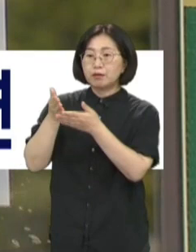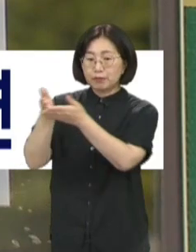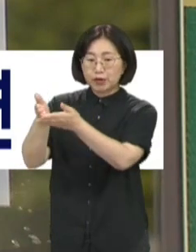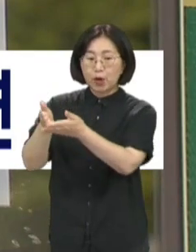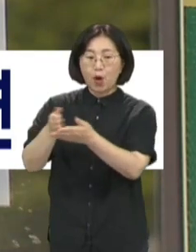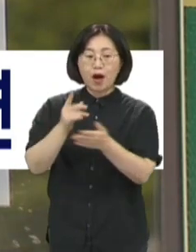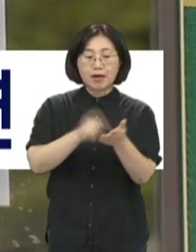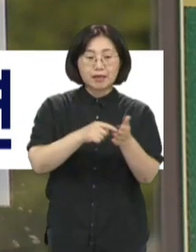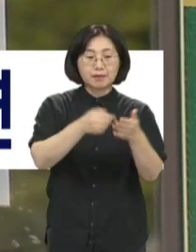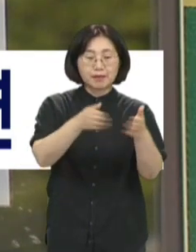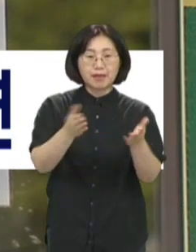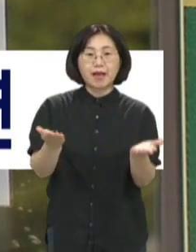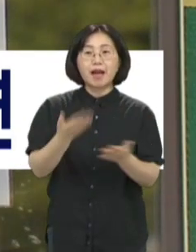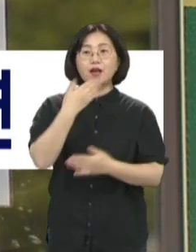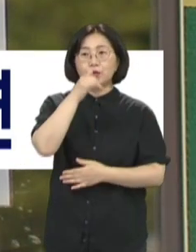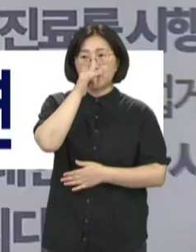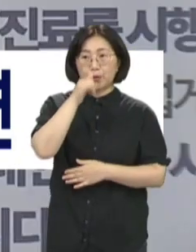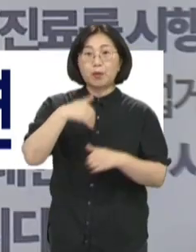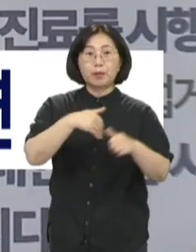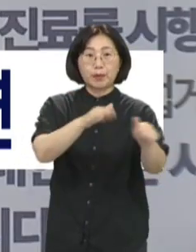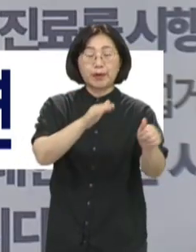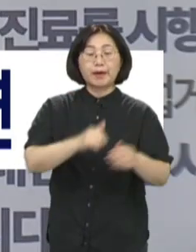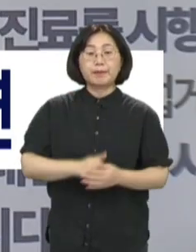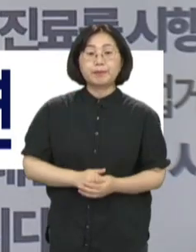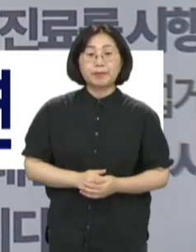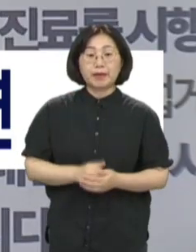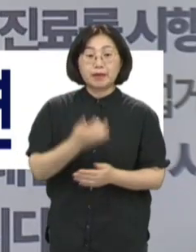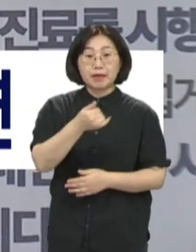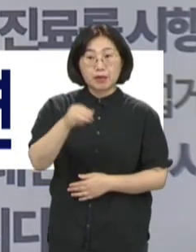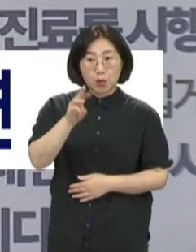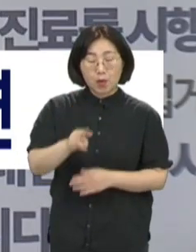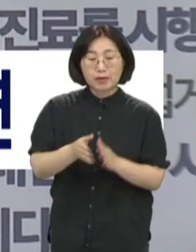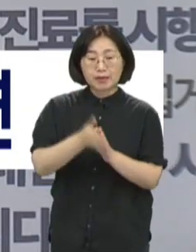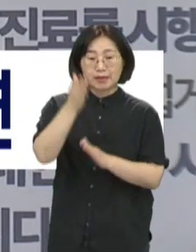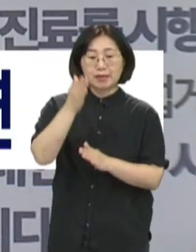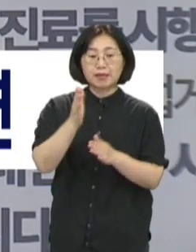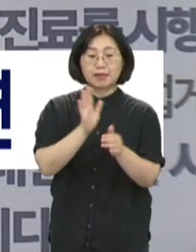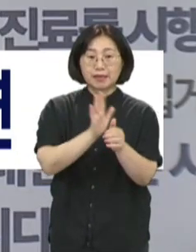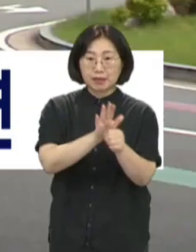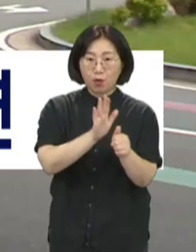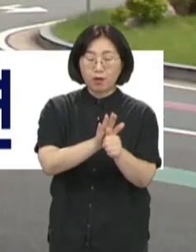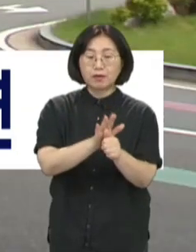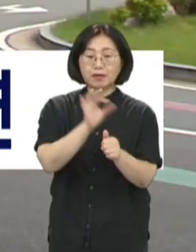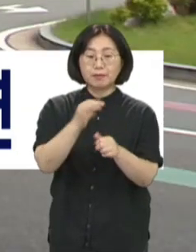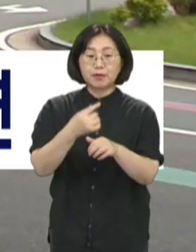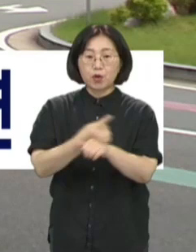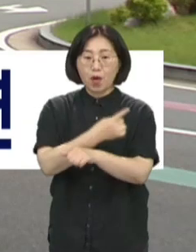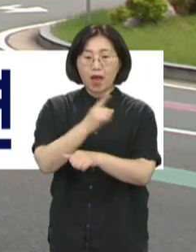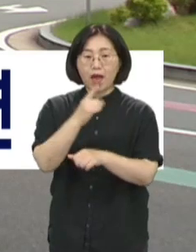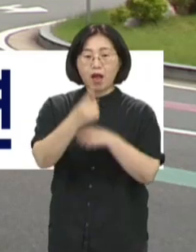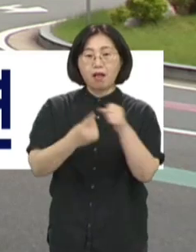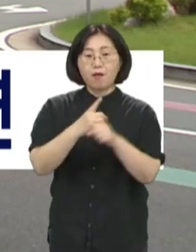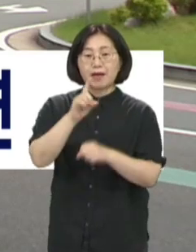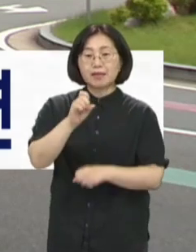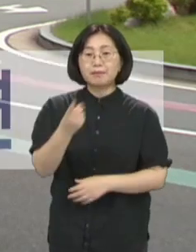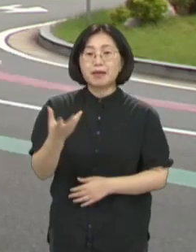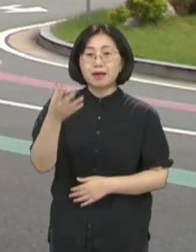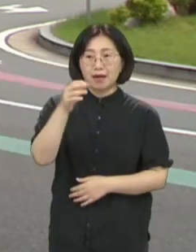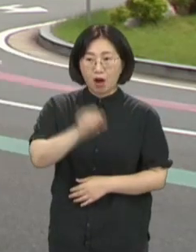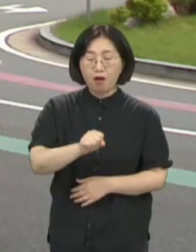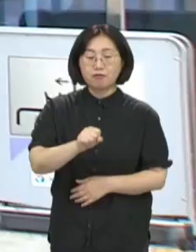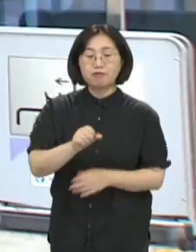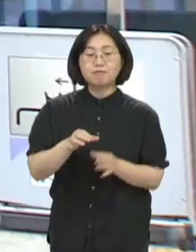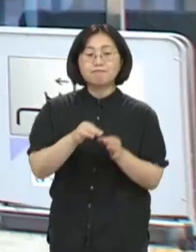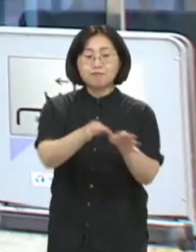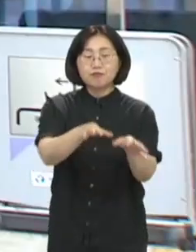응급실에 근무할 수 있도록 조치했습니다 한편 세종시는 재난 지원금 외에 연간 11억 원에 예산을 세종 충남대